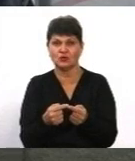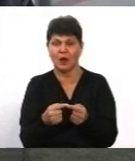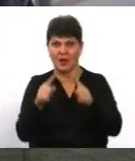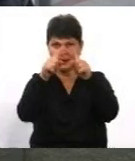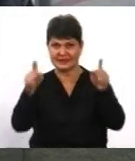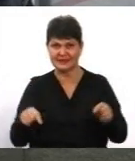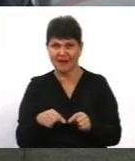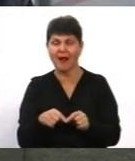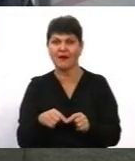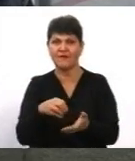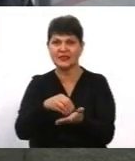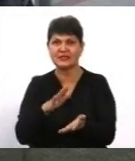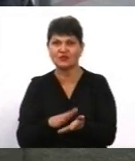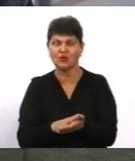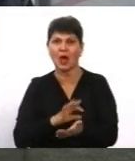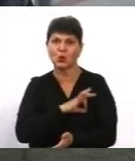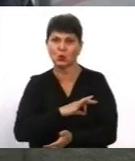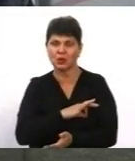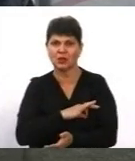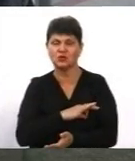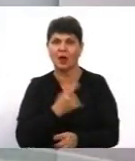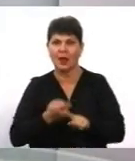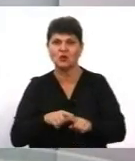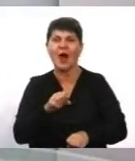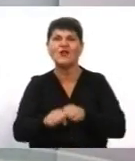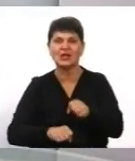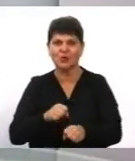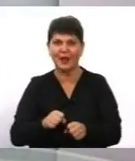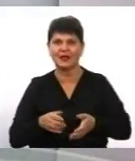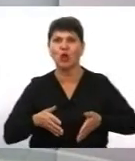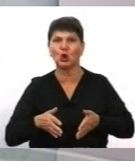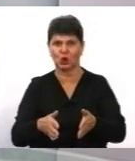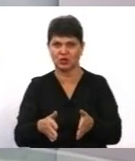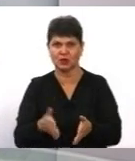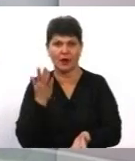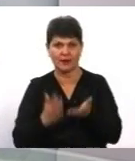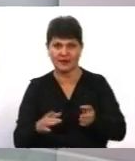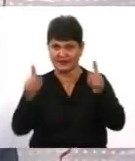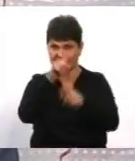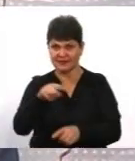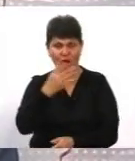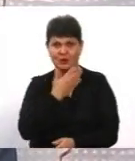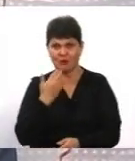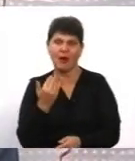визначає з юридичної точки зору, що це саме велосипедна доріжка. Якщо знаку немає, тоді можна